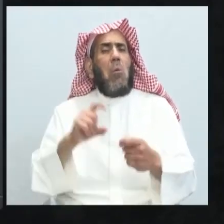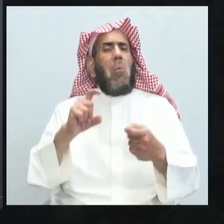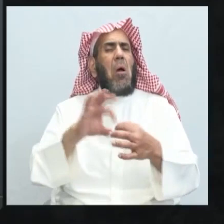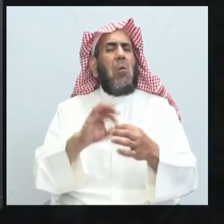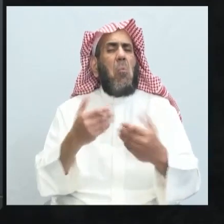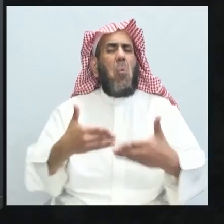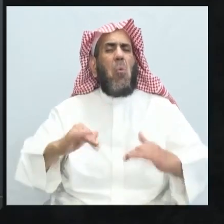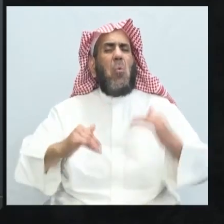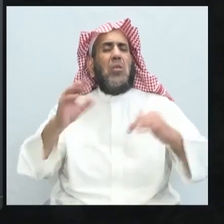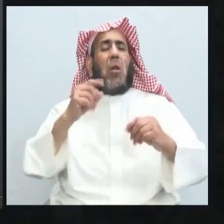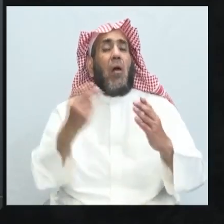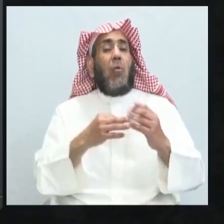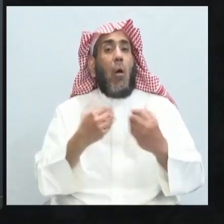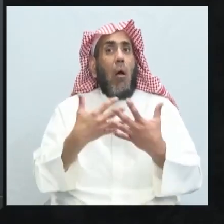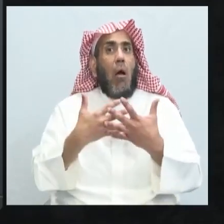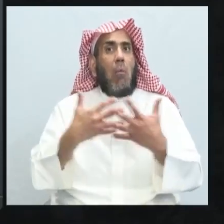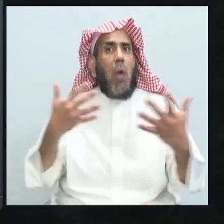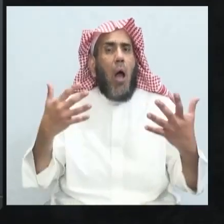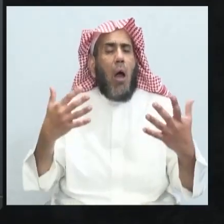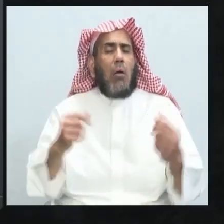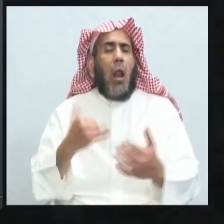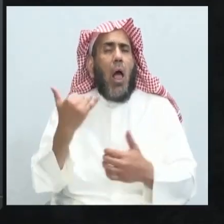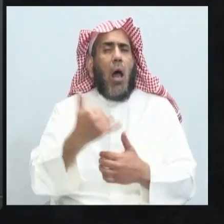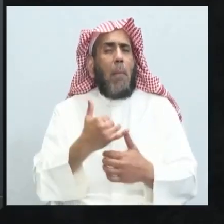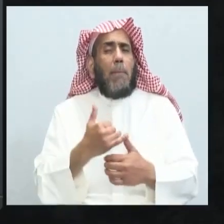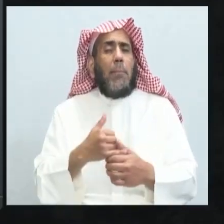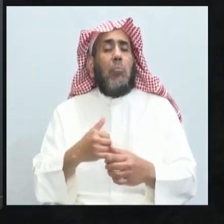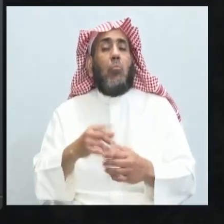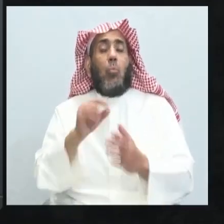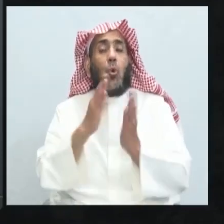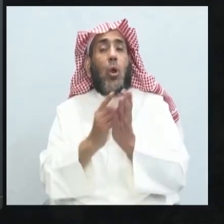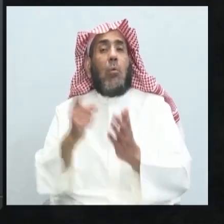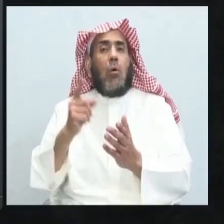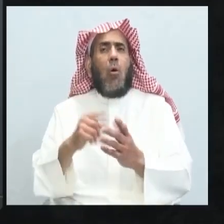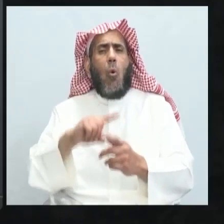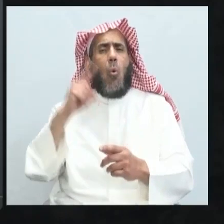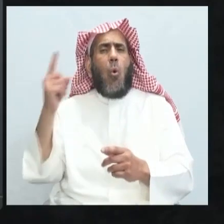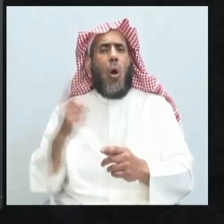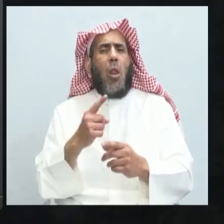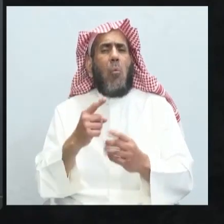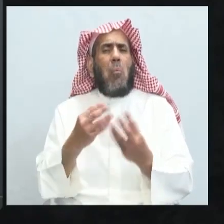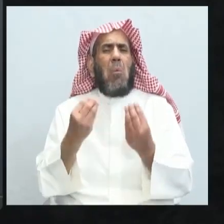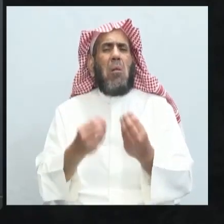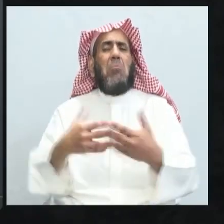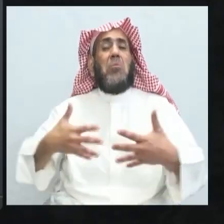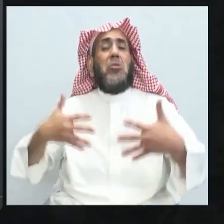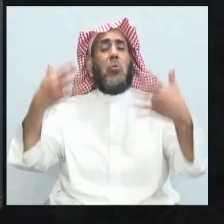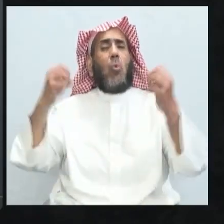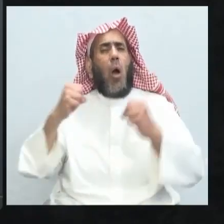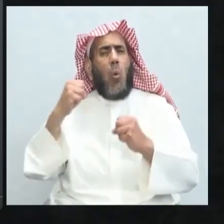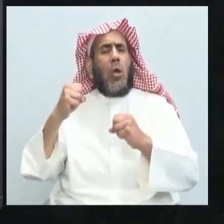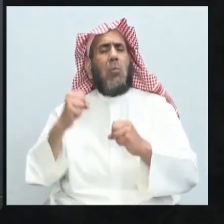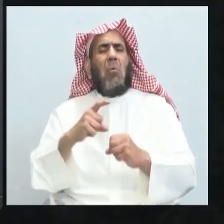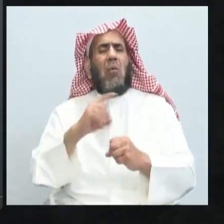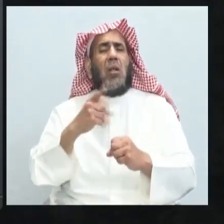ولا بقافيه وايضا الانبهار العرب بالش بالقران فغلبهم قل من الشعر الشعر ما زال قويا لم